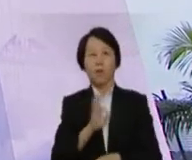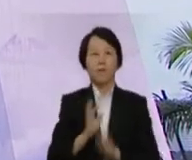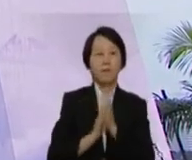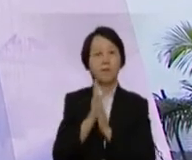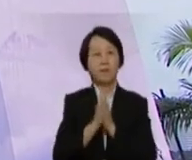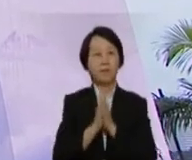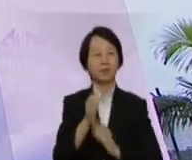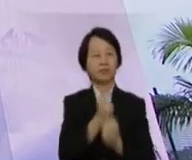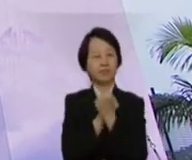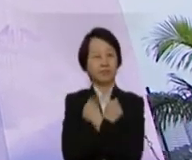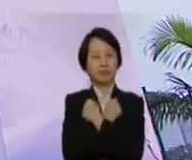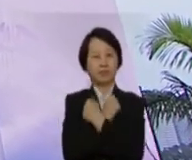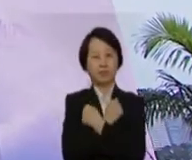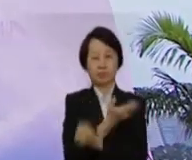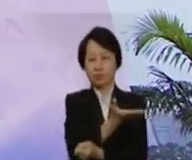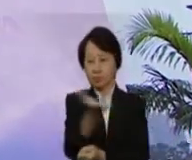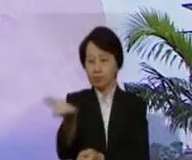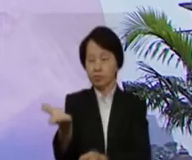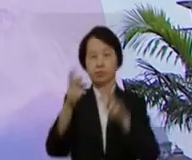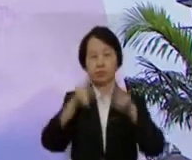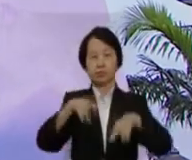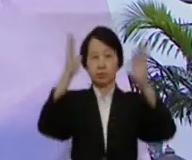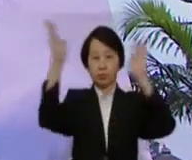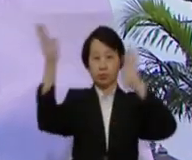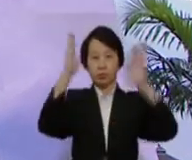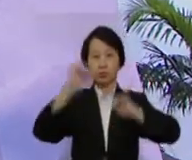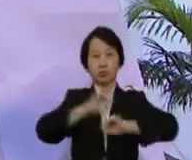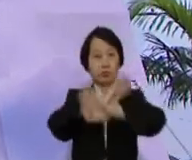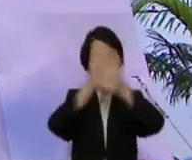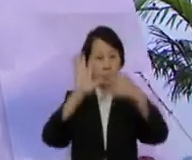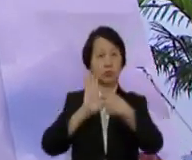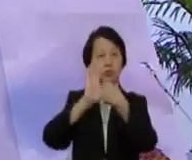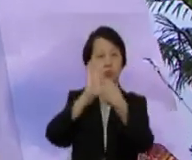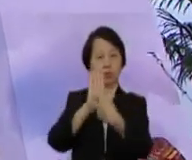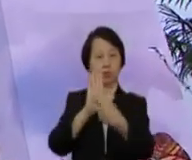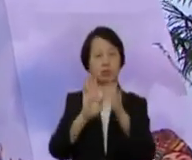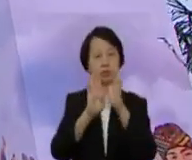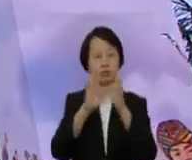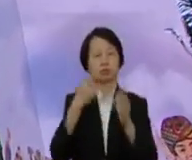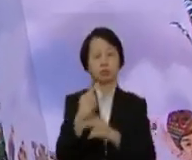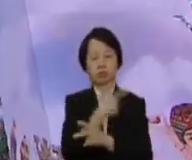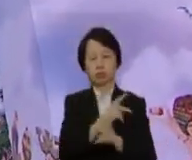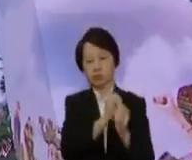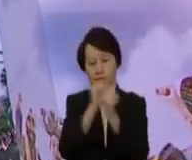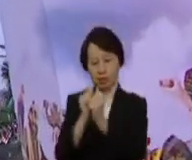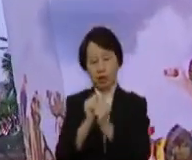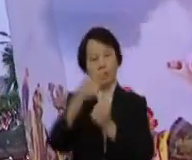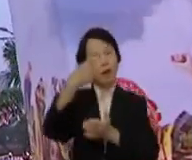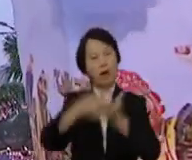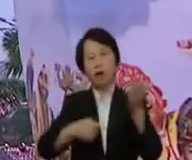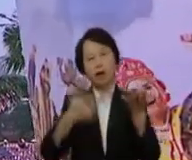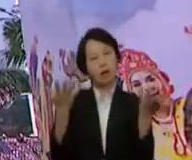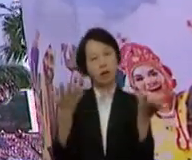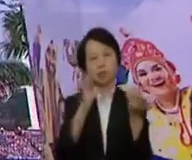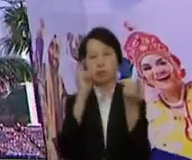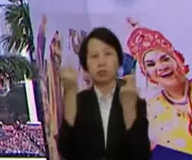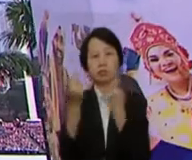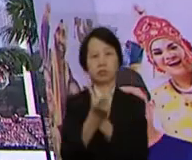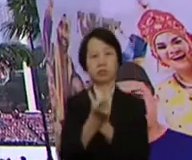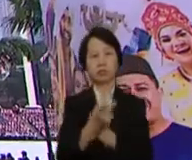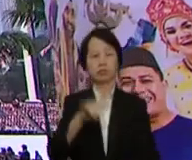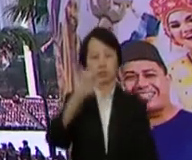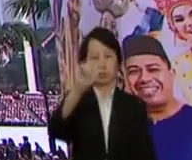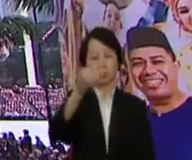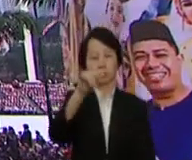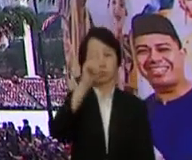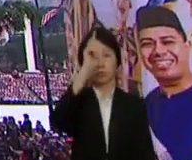dengan patriotisme yang ada dalam kalangan rakyat Malaysia ini. Jelas membuktikan bahawa kita bersama dalam apa sahaja keadaan. Ya.